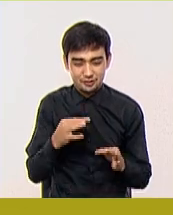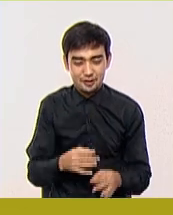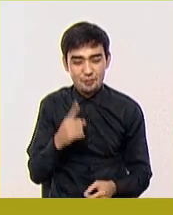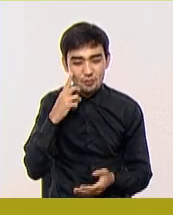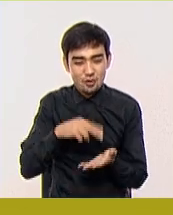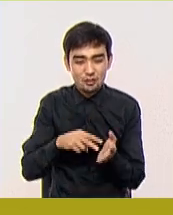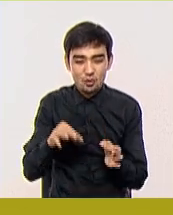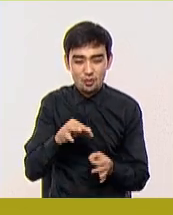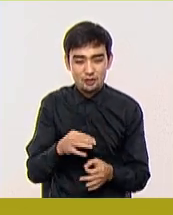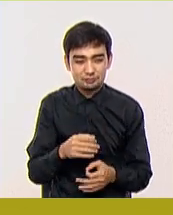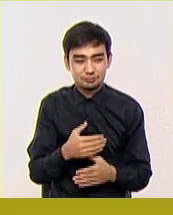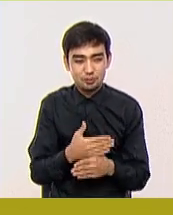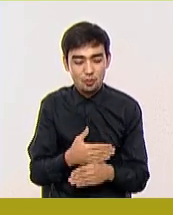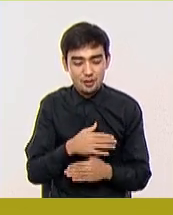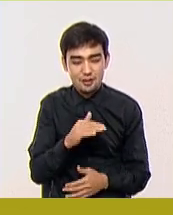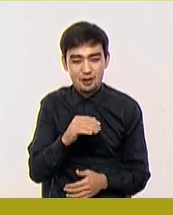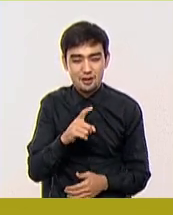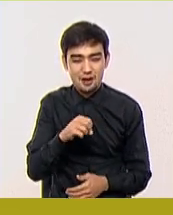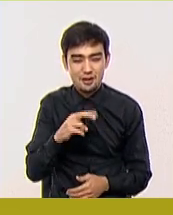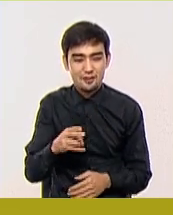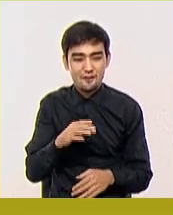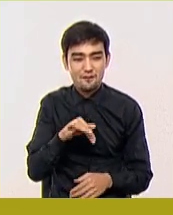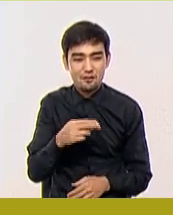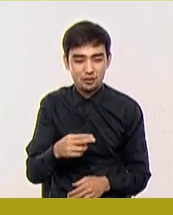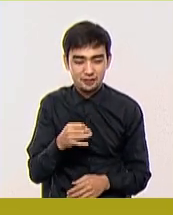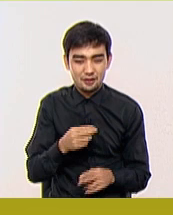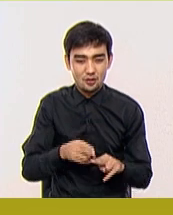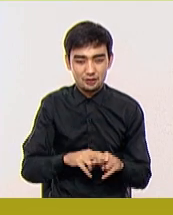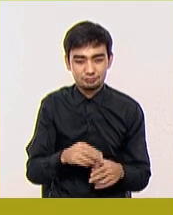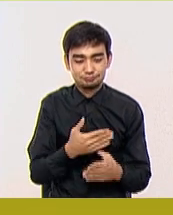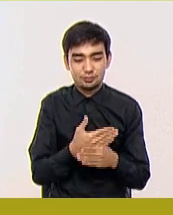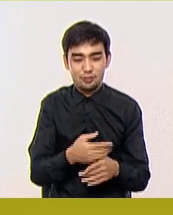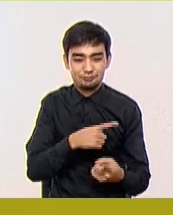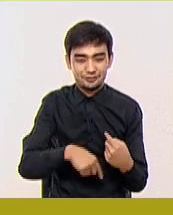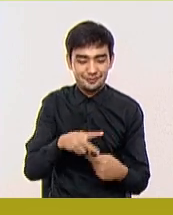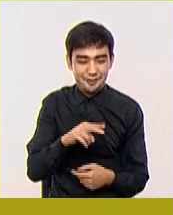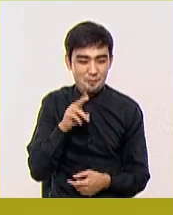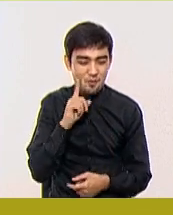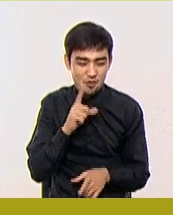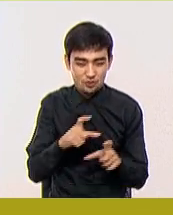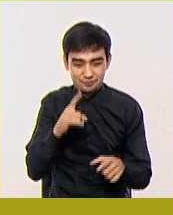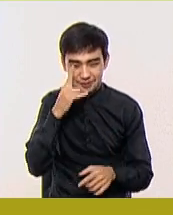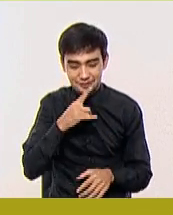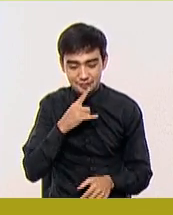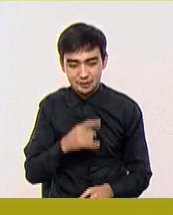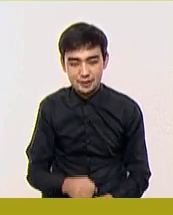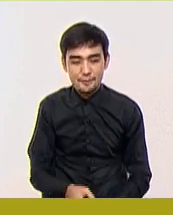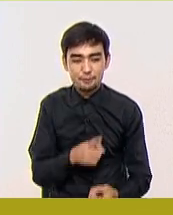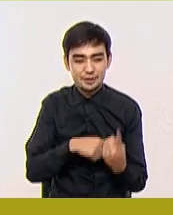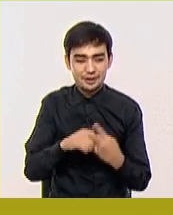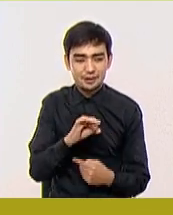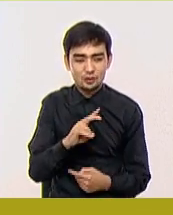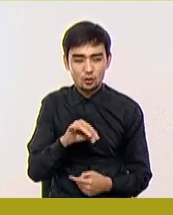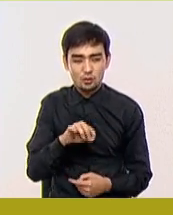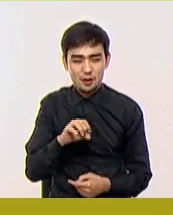проекта – благотворительный фонд «Халык», который поддерживает развитие предпринимательского потенциала среди молодого поколения Казахстана.